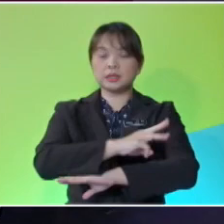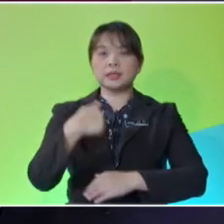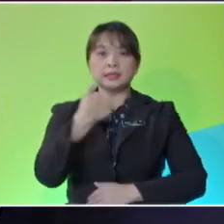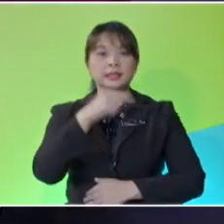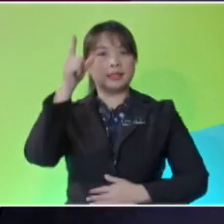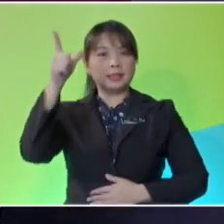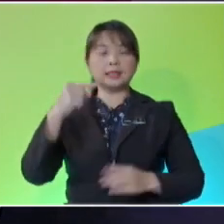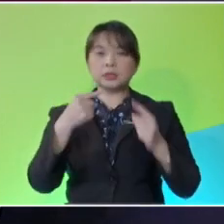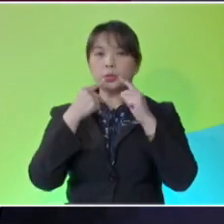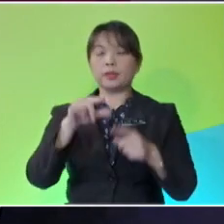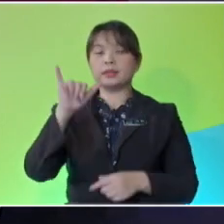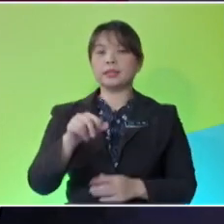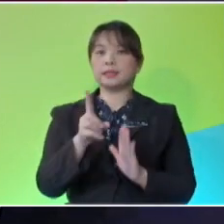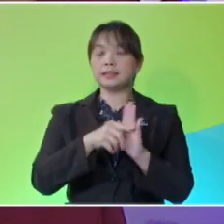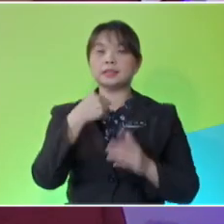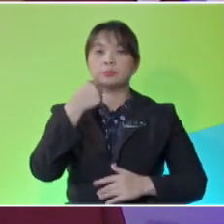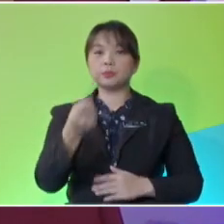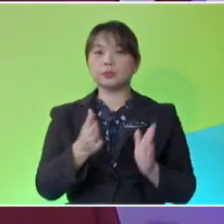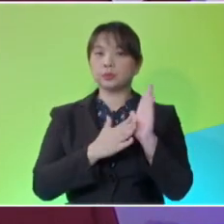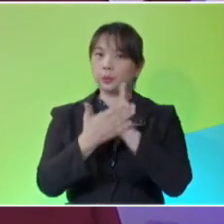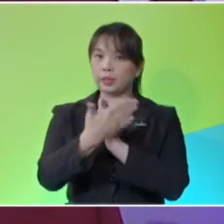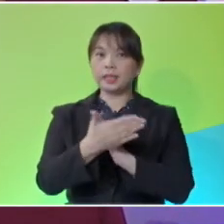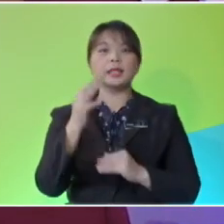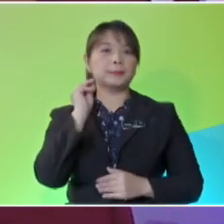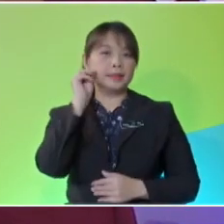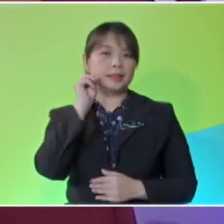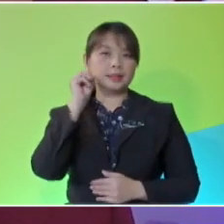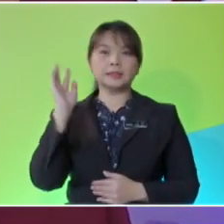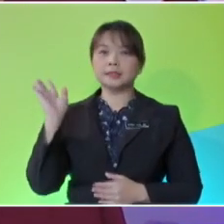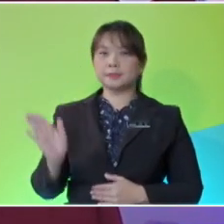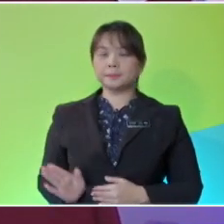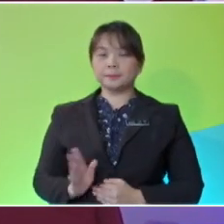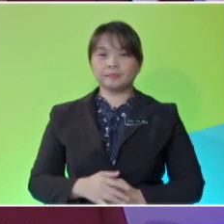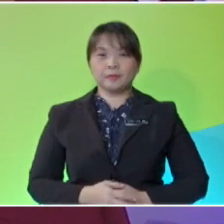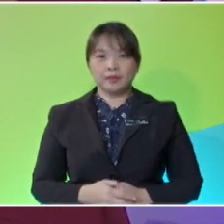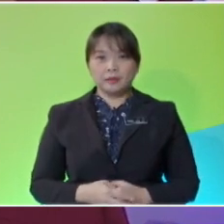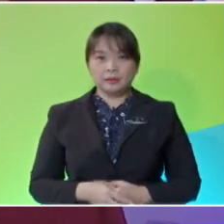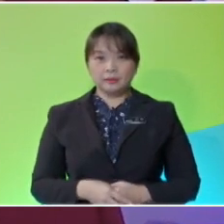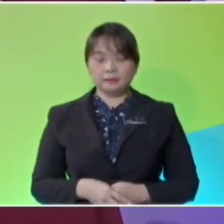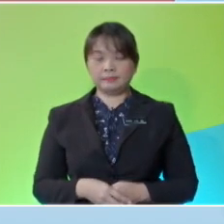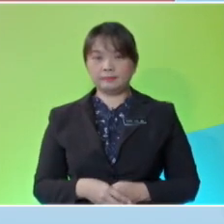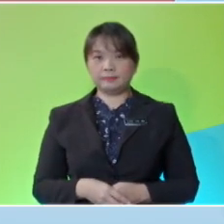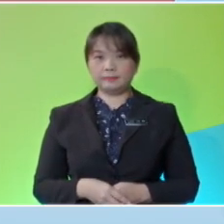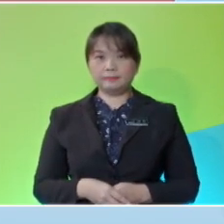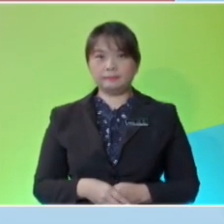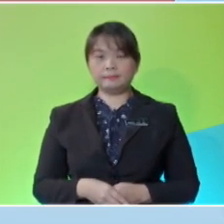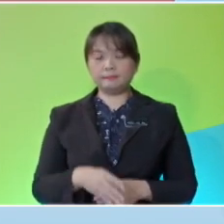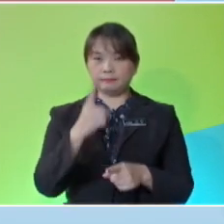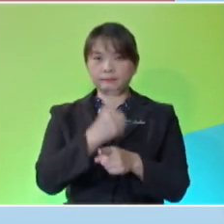yang disebutkan oleh Mira tadi kita simak Oke ini jawabannya oke oke